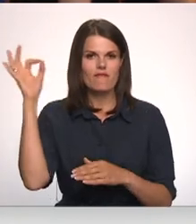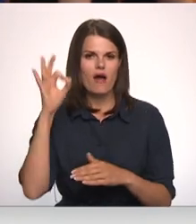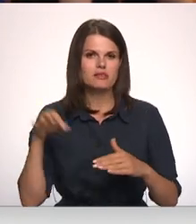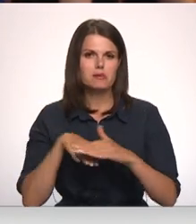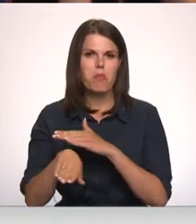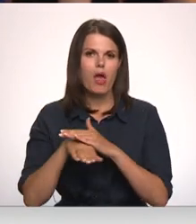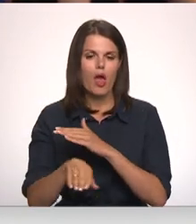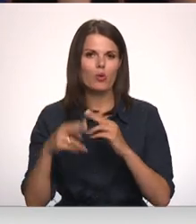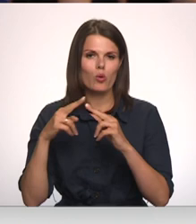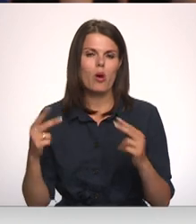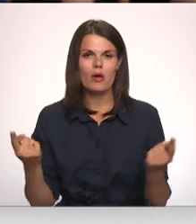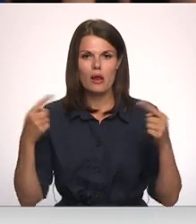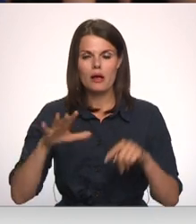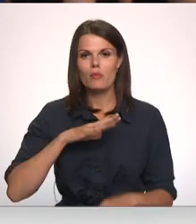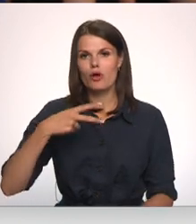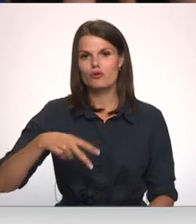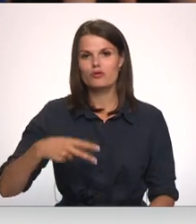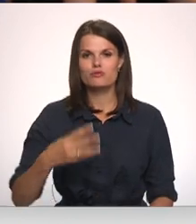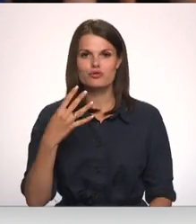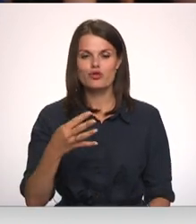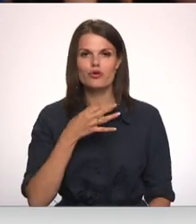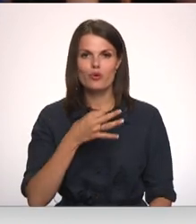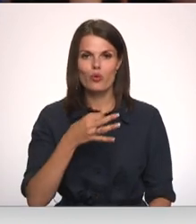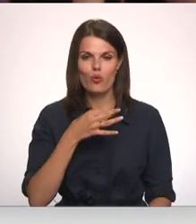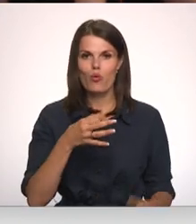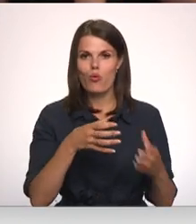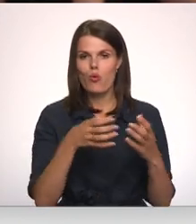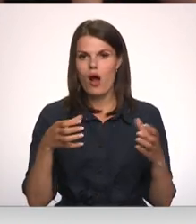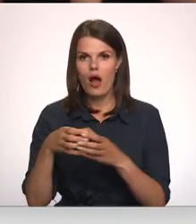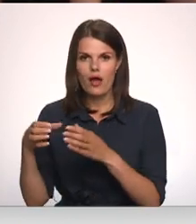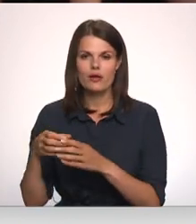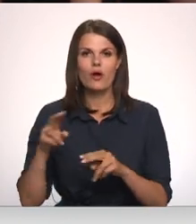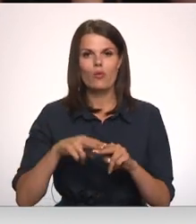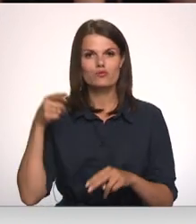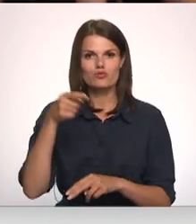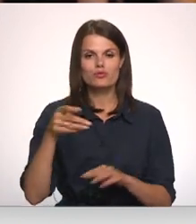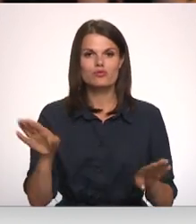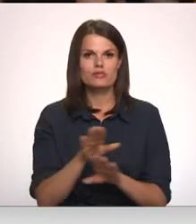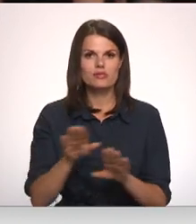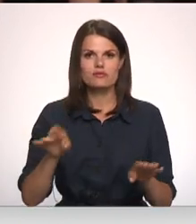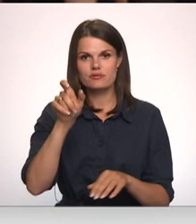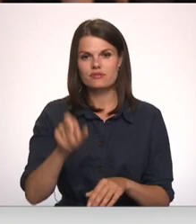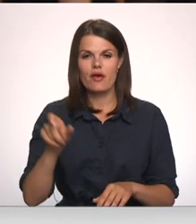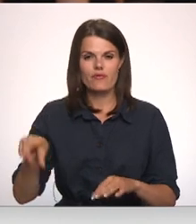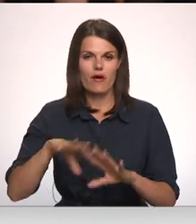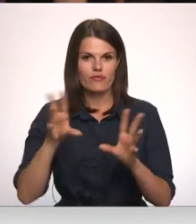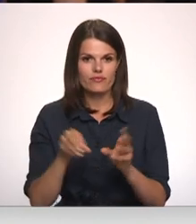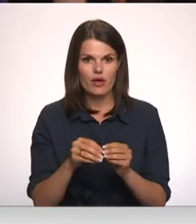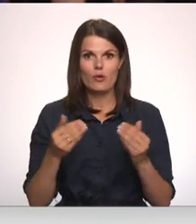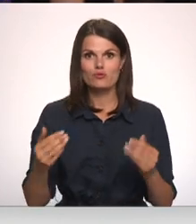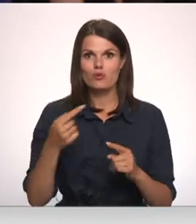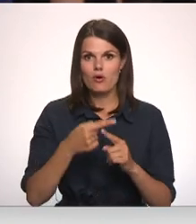bija 24 kori un apmēram 1000 dziedātāji. Un jāsaka, ka šīs tradīcijas joprojām ir dzīvas. Te šobrīd ir